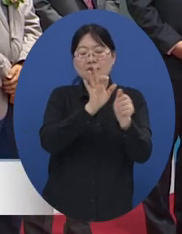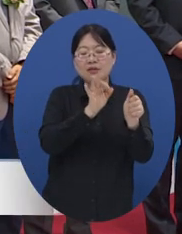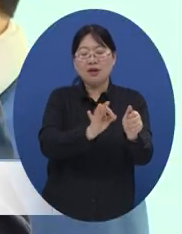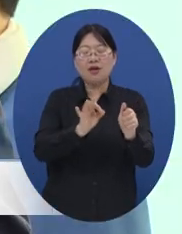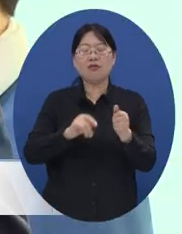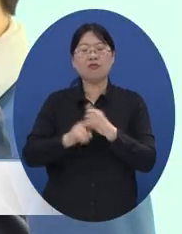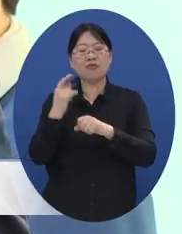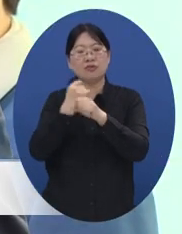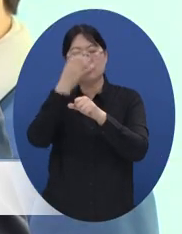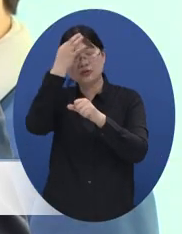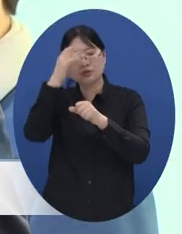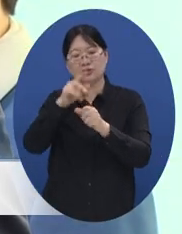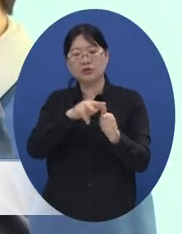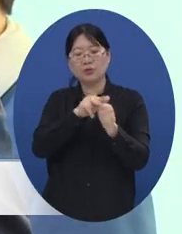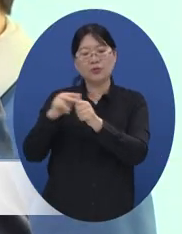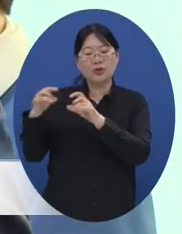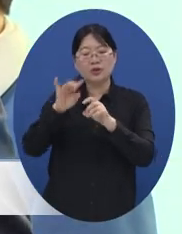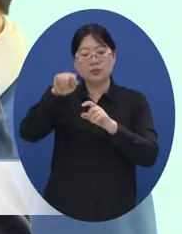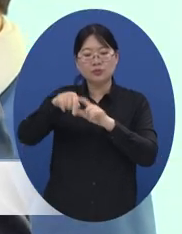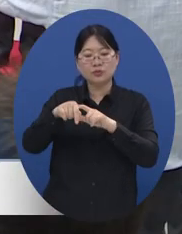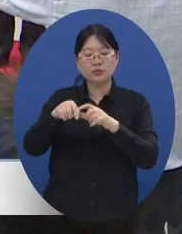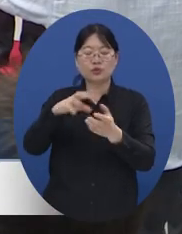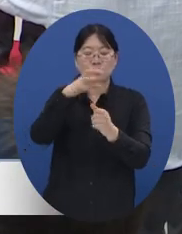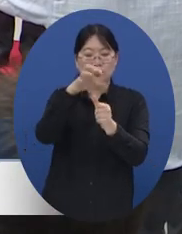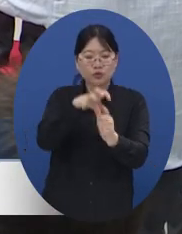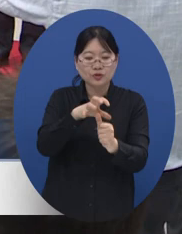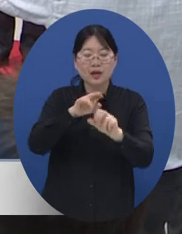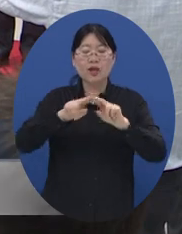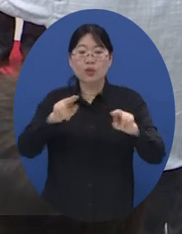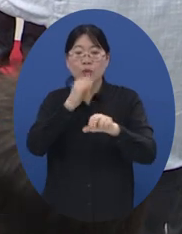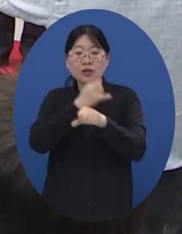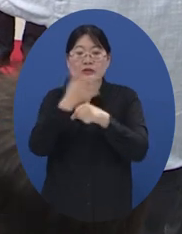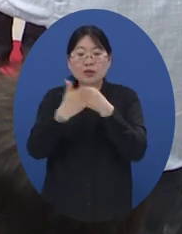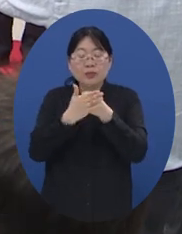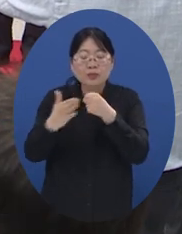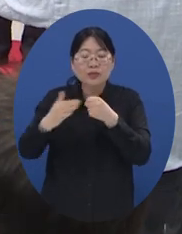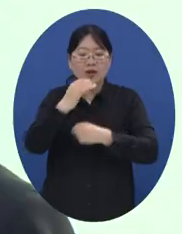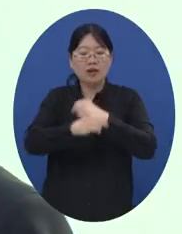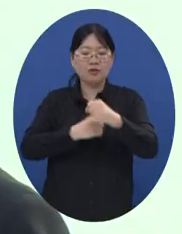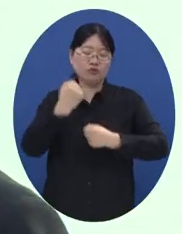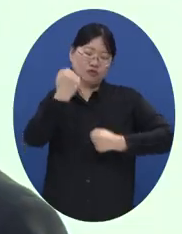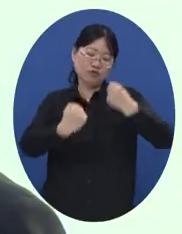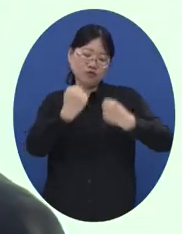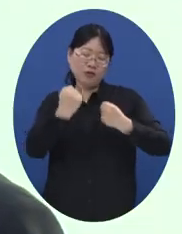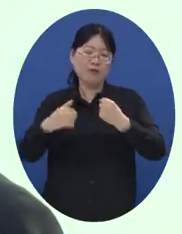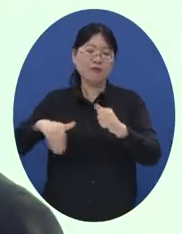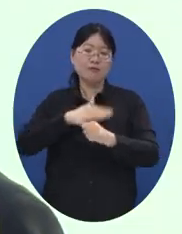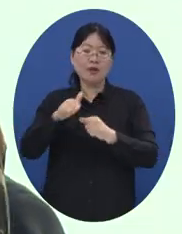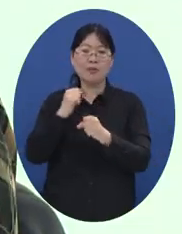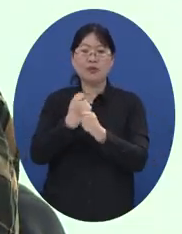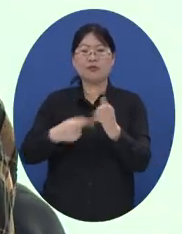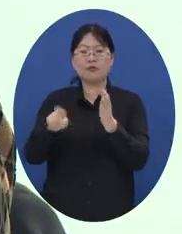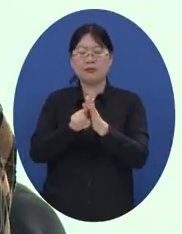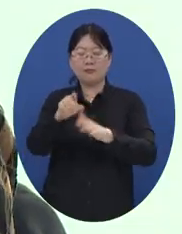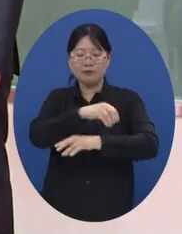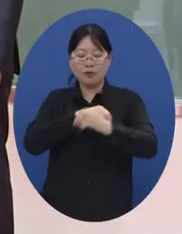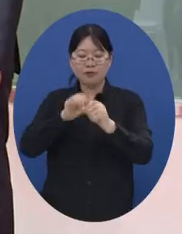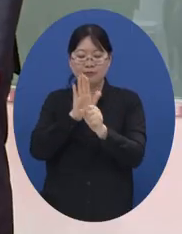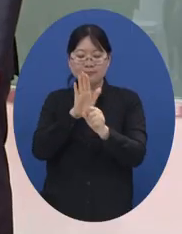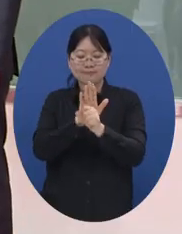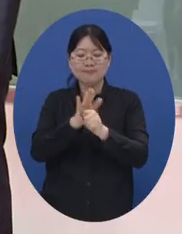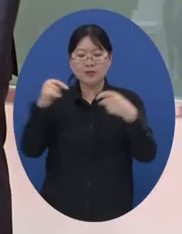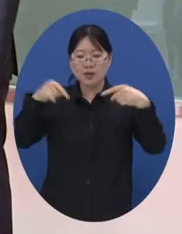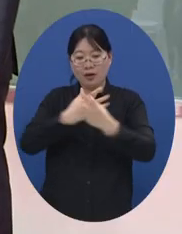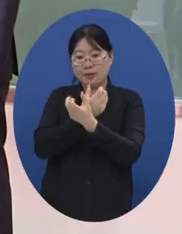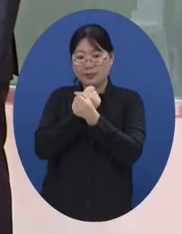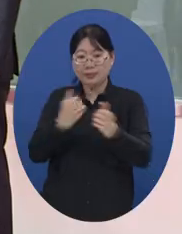지원과 과학기술정보통신부의 관련 규제 해소 등 유관기관들은 자율주행 산업 생태계 조성을 위해 적극 지원하기로